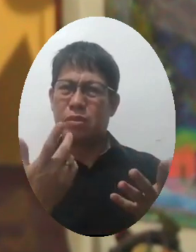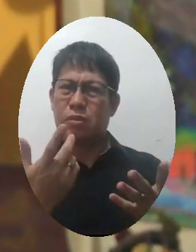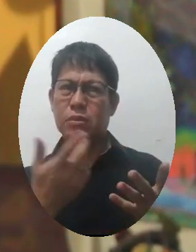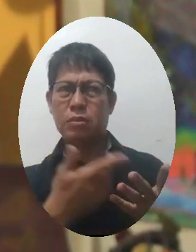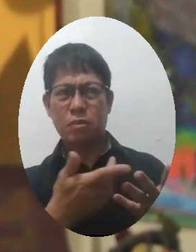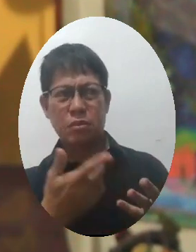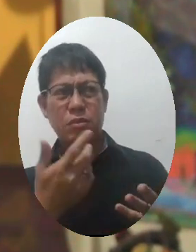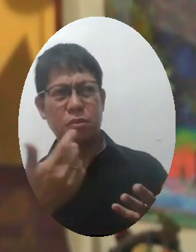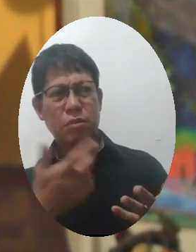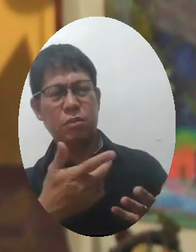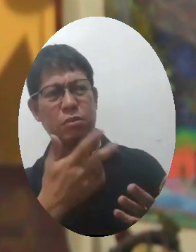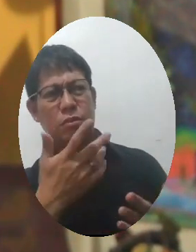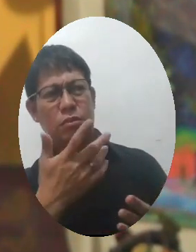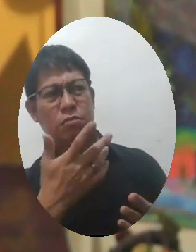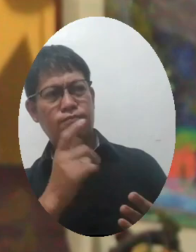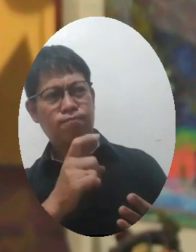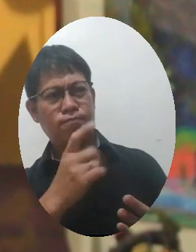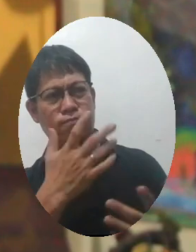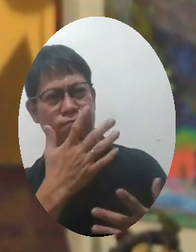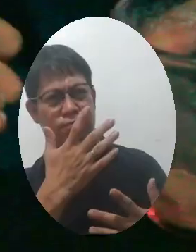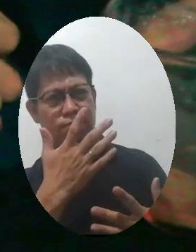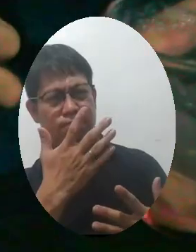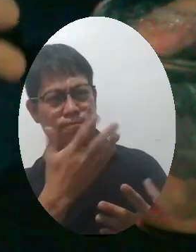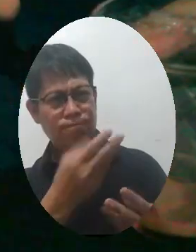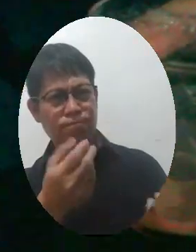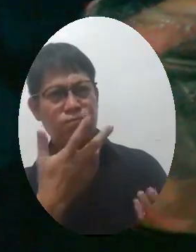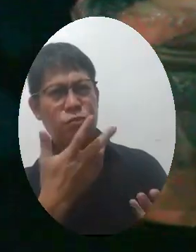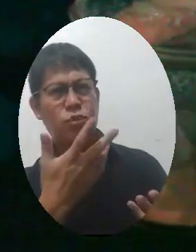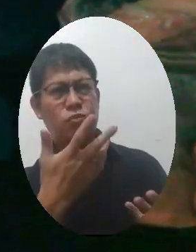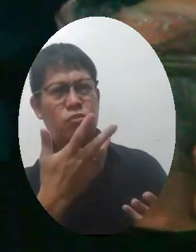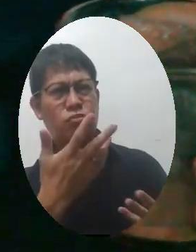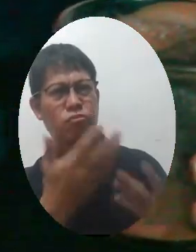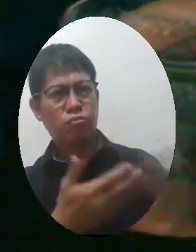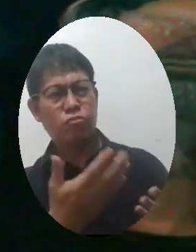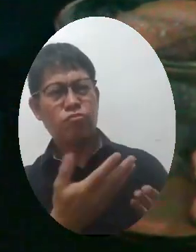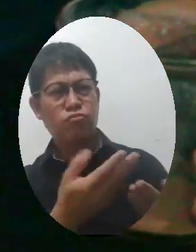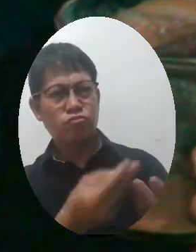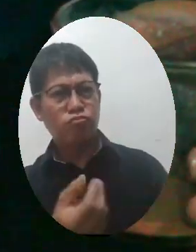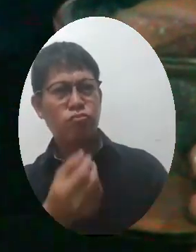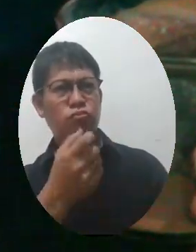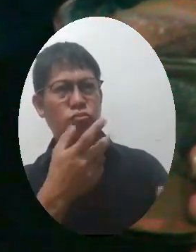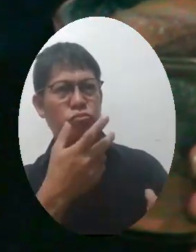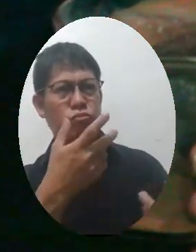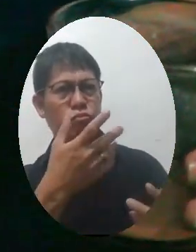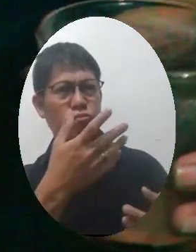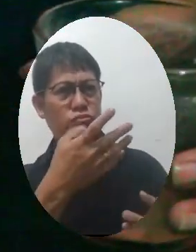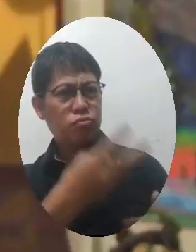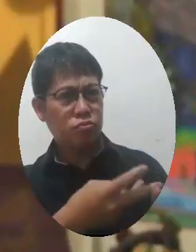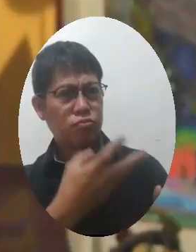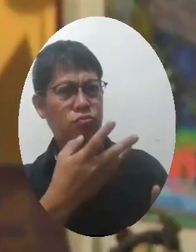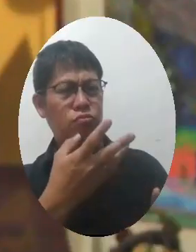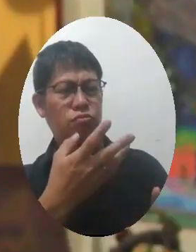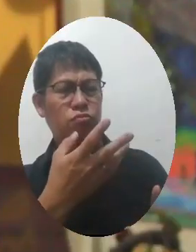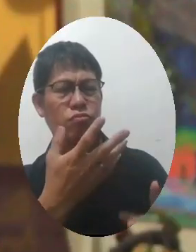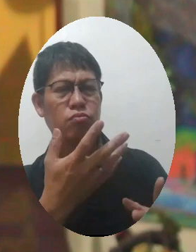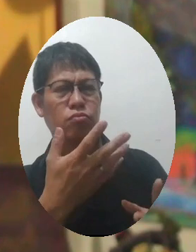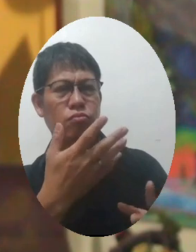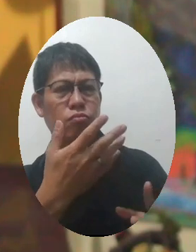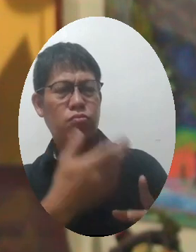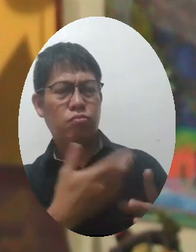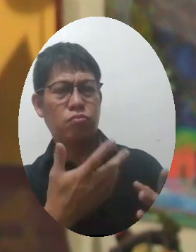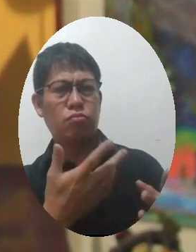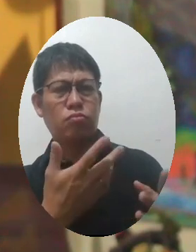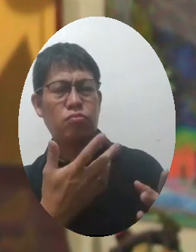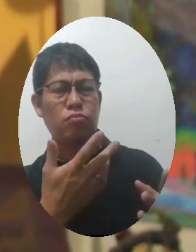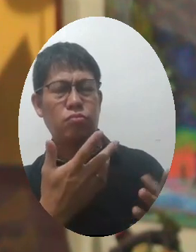na kusang gumagaling. Ang sakit ay maaaring tumagal ng ilang linggo o minsan buwan, at mayroong ilang mga tao